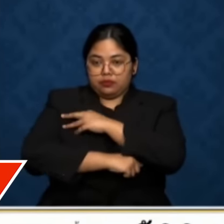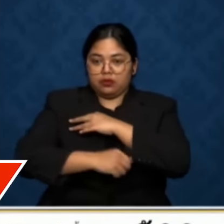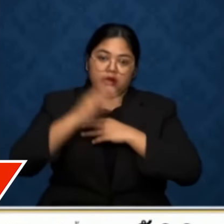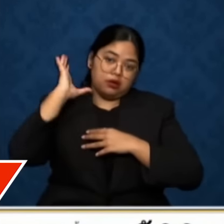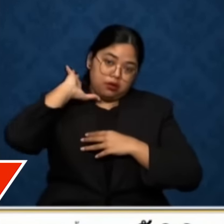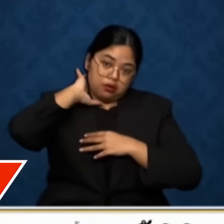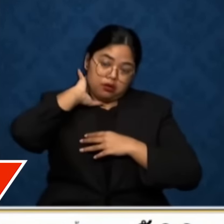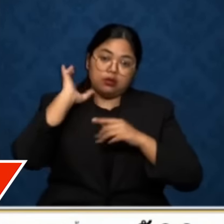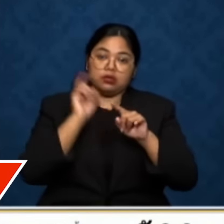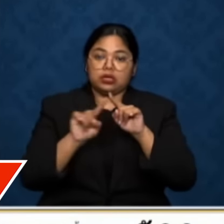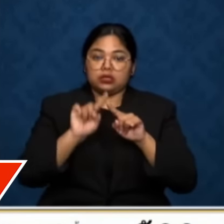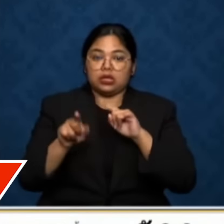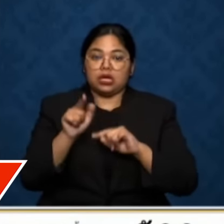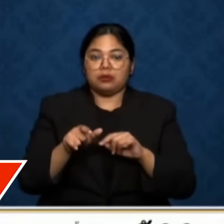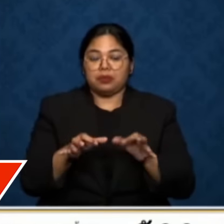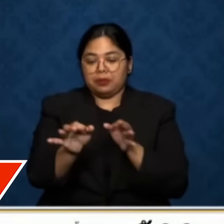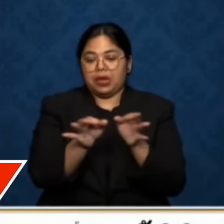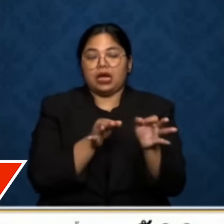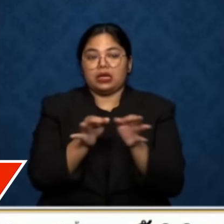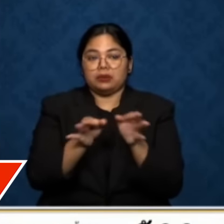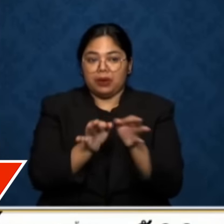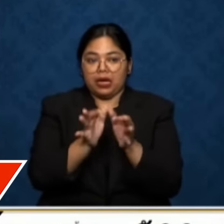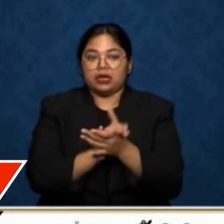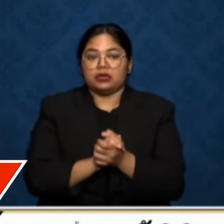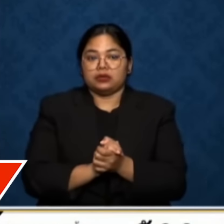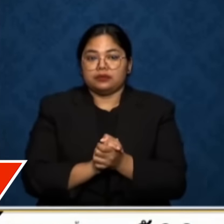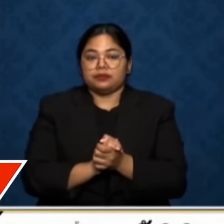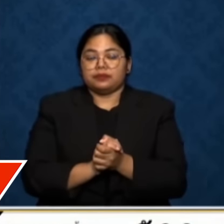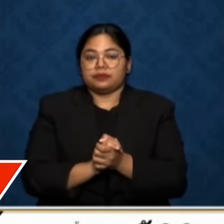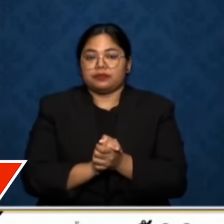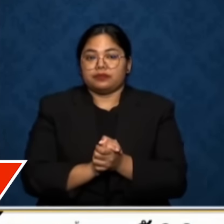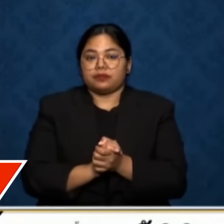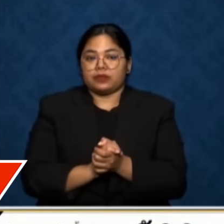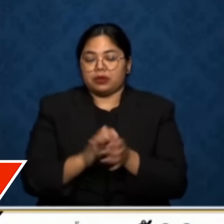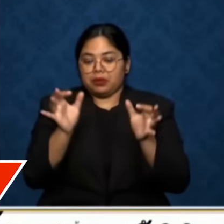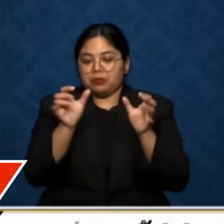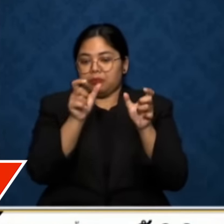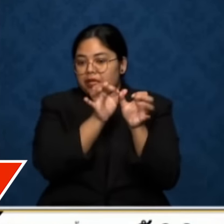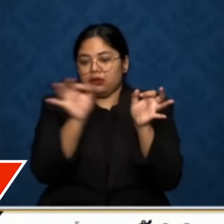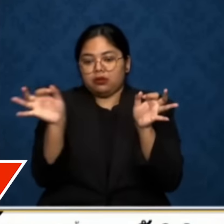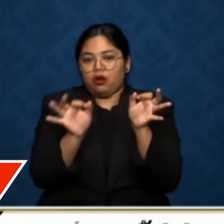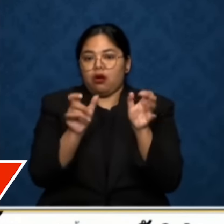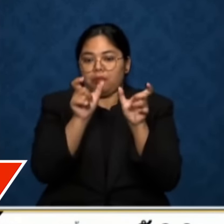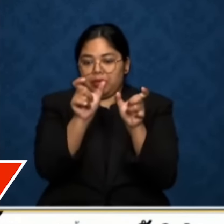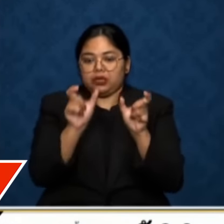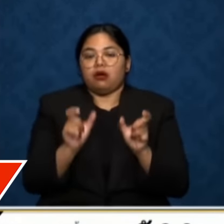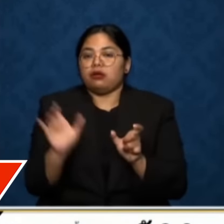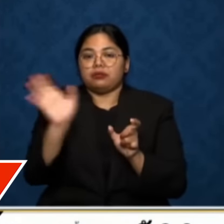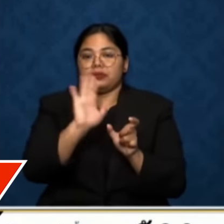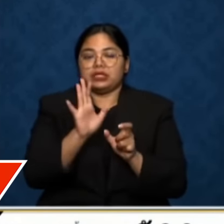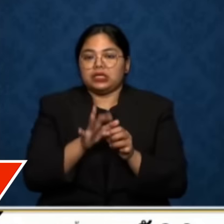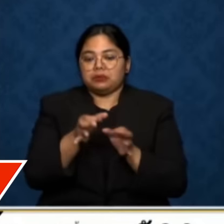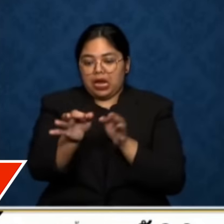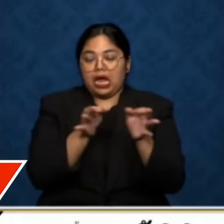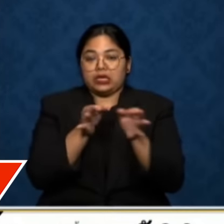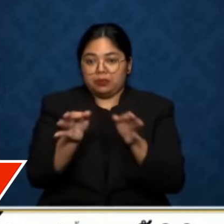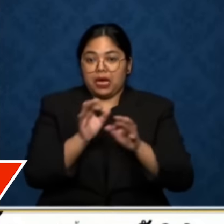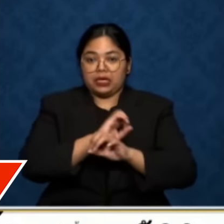ลอนนะครับก็เป็นคำอธิบายบังเอิญมันฟังดูเหมือนจะเป็นกลอนแต่ไม่ใช่นะครับคืออย่างนี้ครับเมื่อสัก